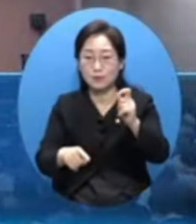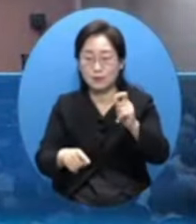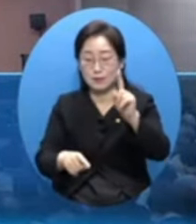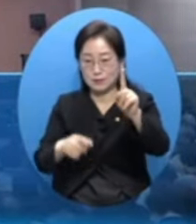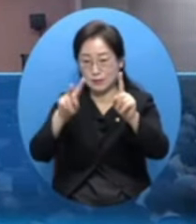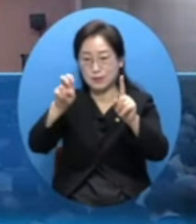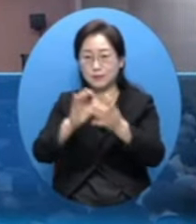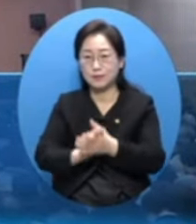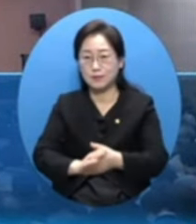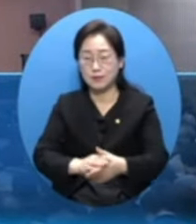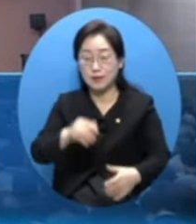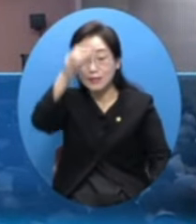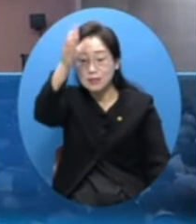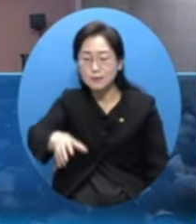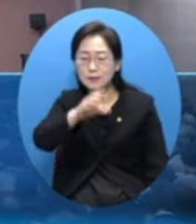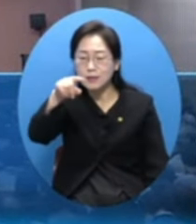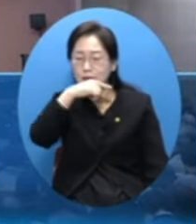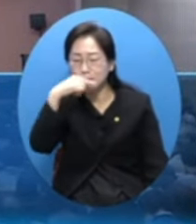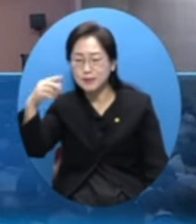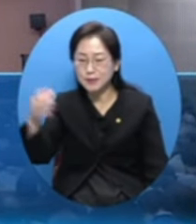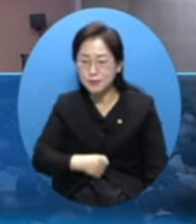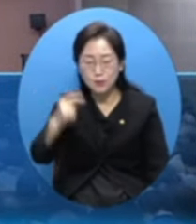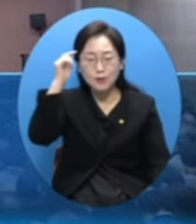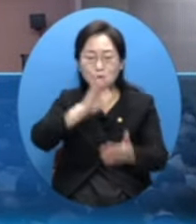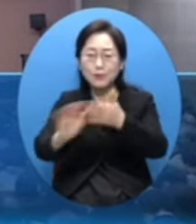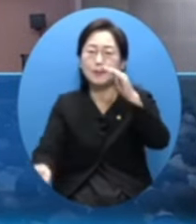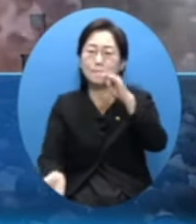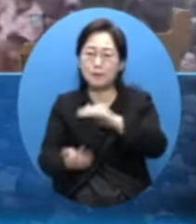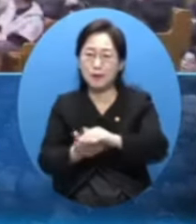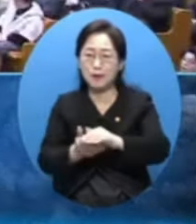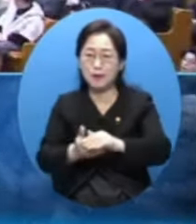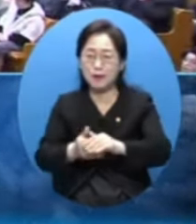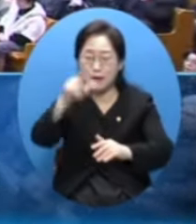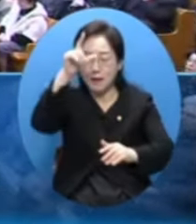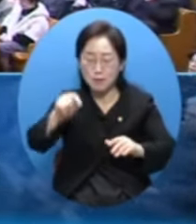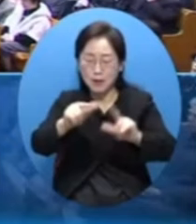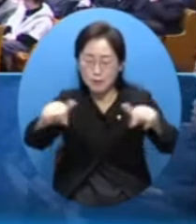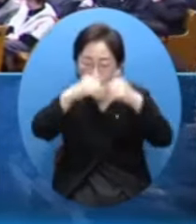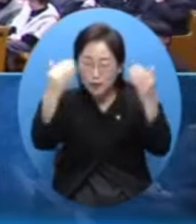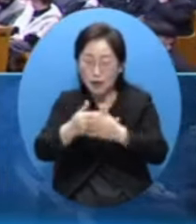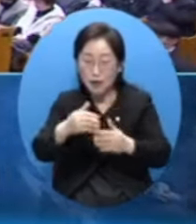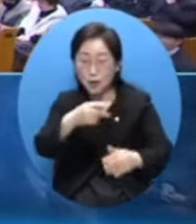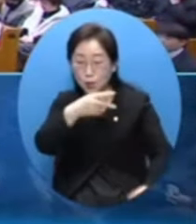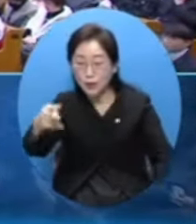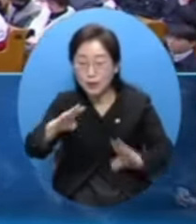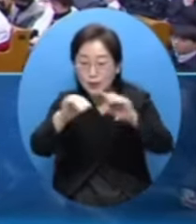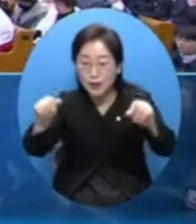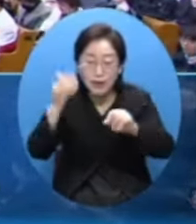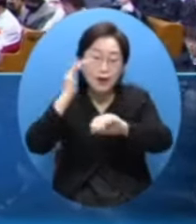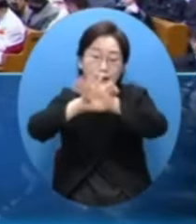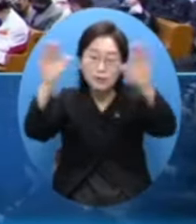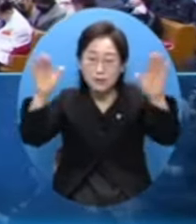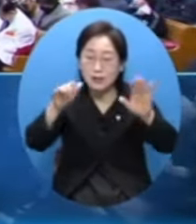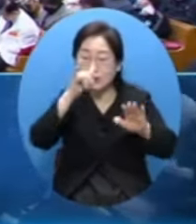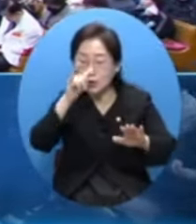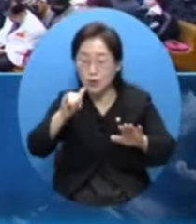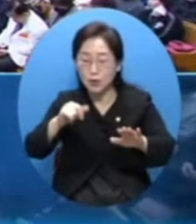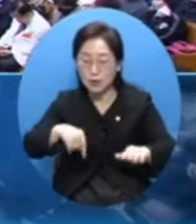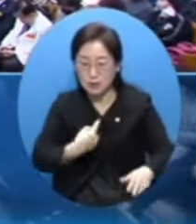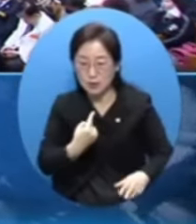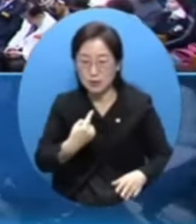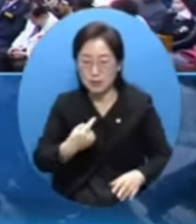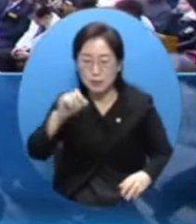설명합니다 그의 십자가의 피로 화평을 이루사 만물 곧 땅에 있는 것들이나 하늘에 있는 것들이나 그로 말미암아 자기와